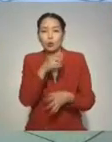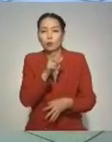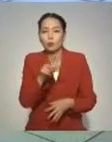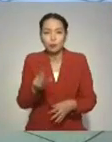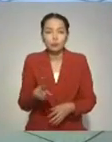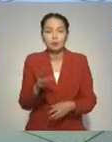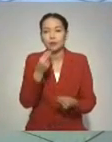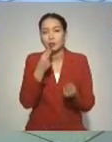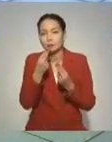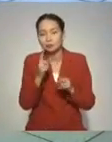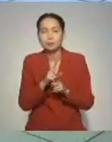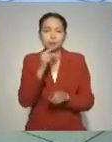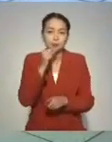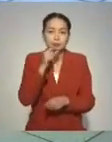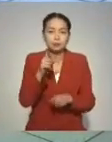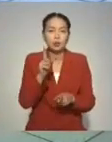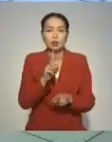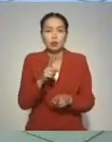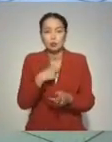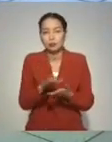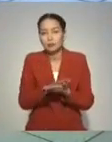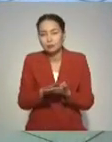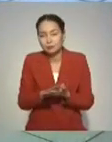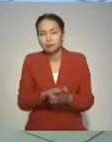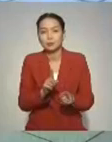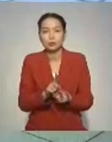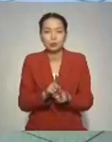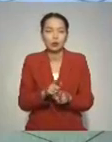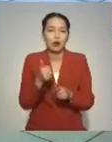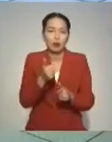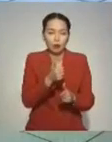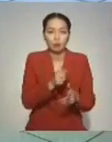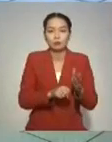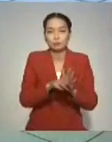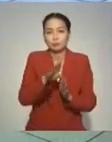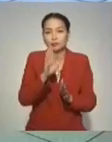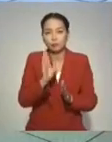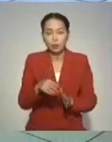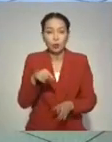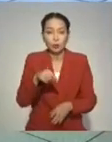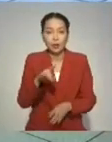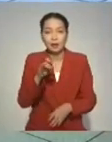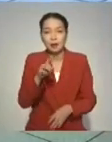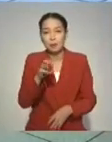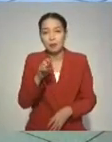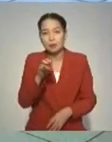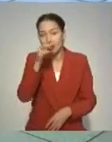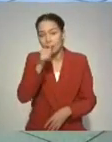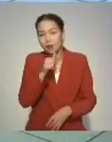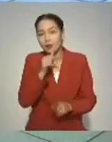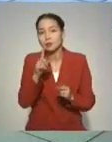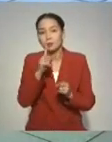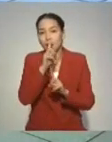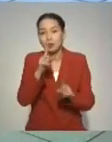жеуден тыйылып, жаман әдеттерден бойын аулақ ұстап жақсылыққа ұмтылады. Биылғы Рамазан айы несімен ерекше?